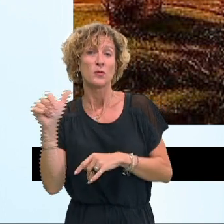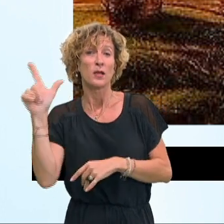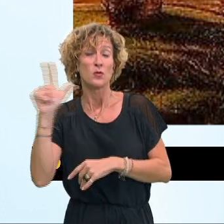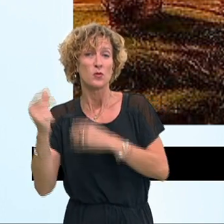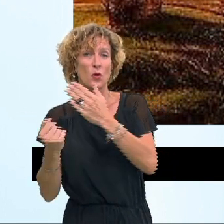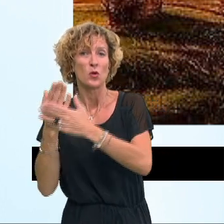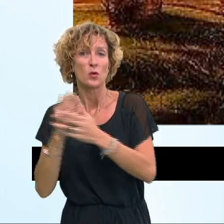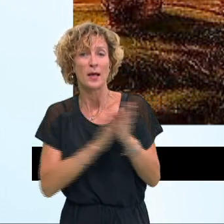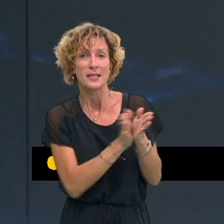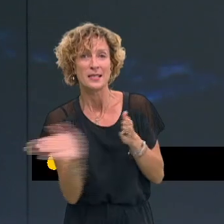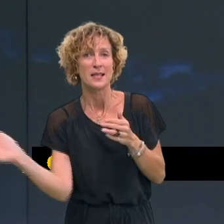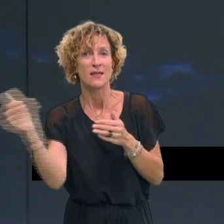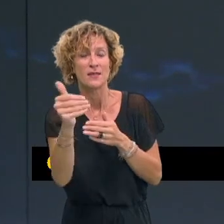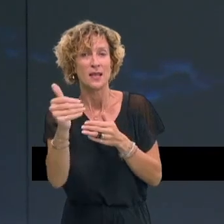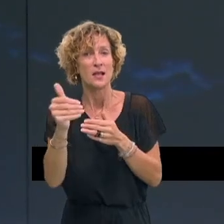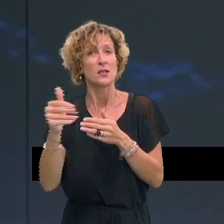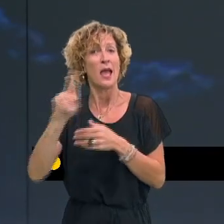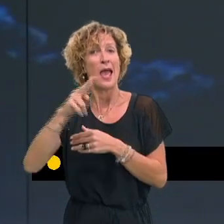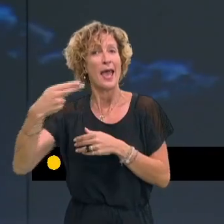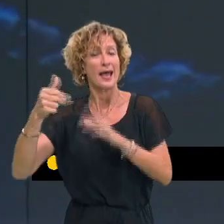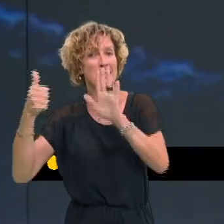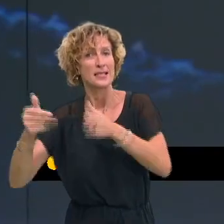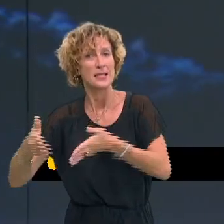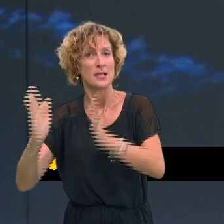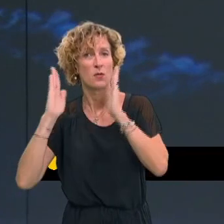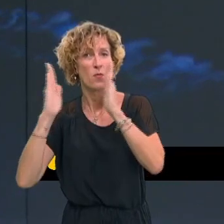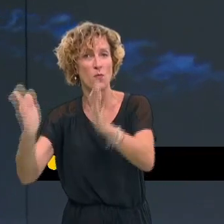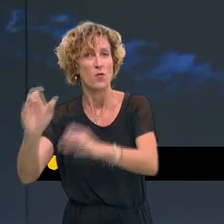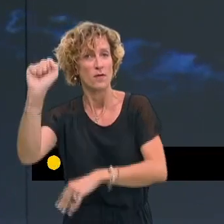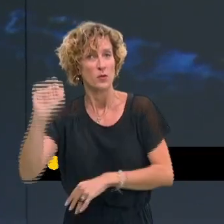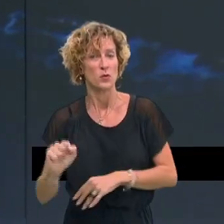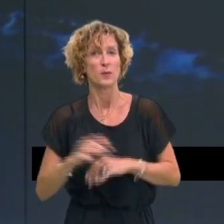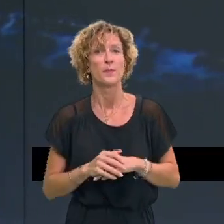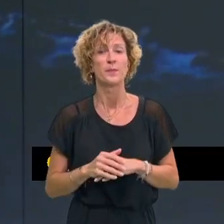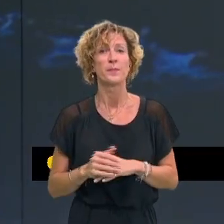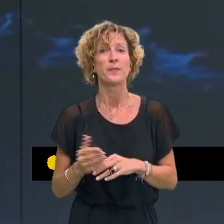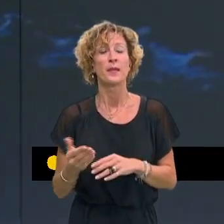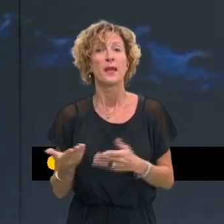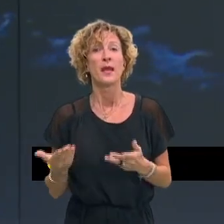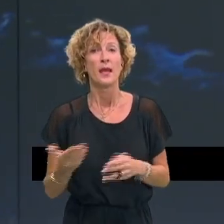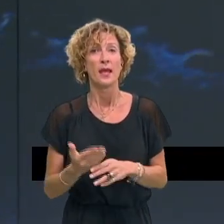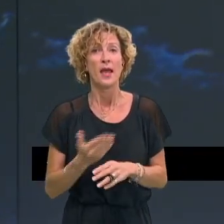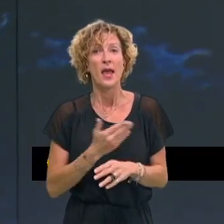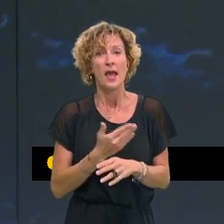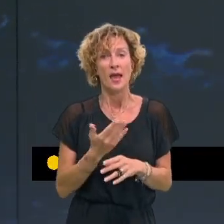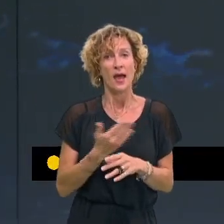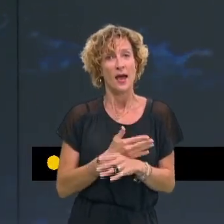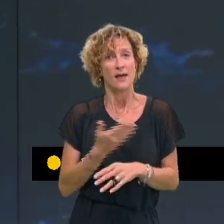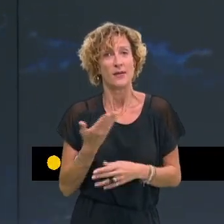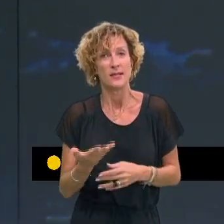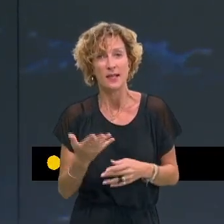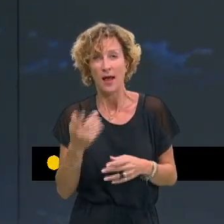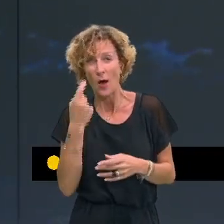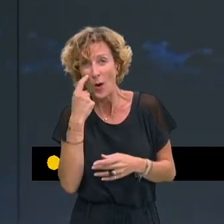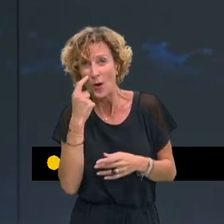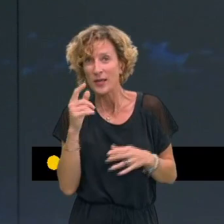Une déviation a été mise en place par la RN6 Boulevard Sud. Et avant les 2 grandes soirées, un aperçu de l'ambiance